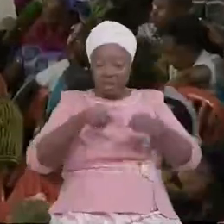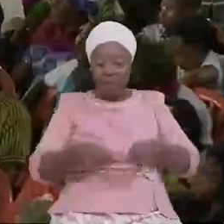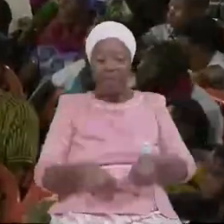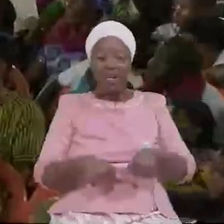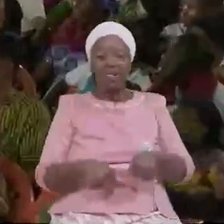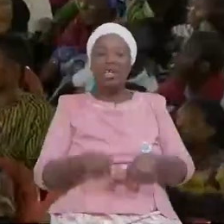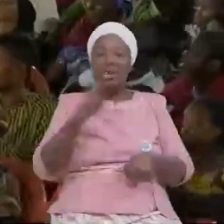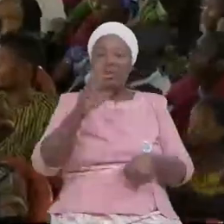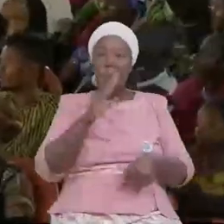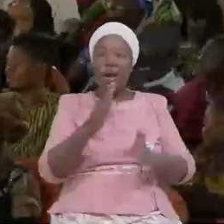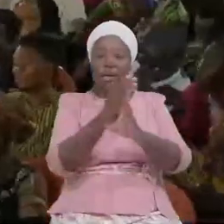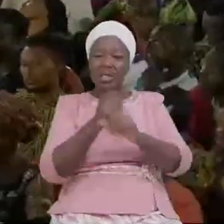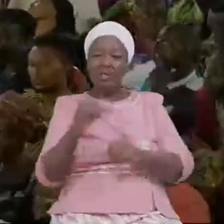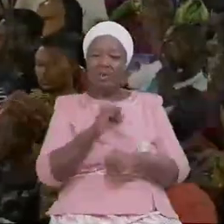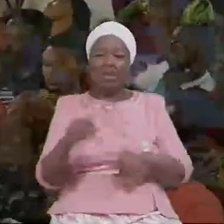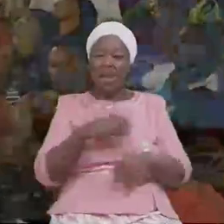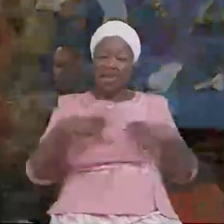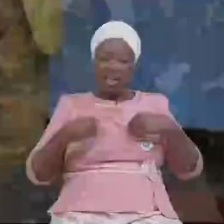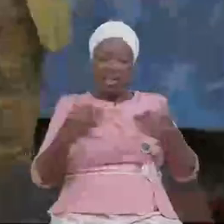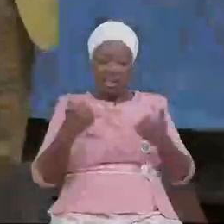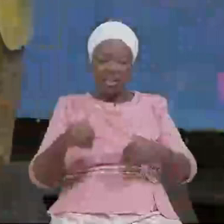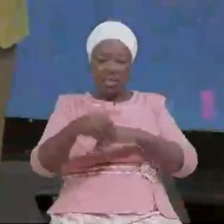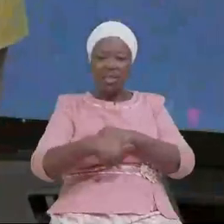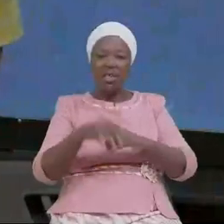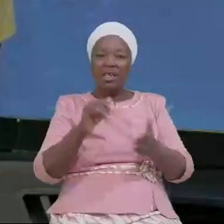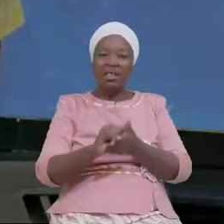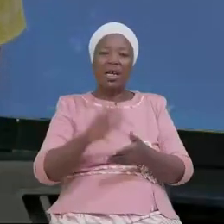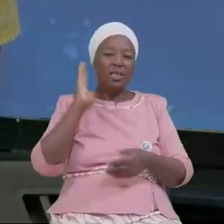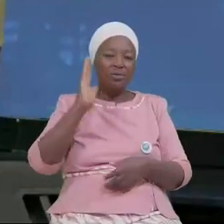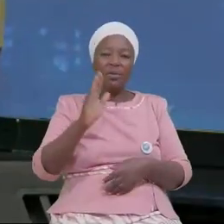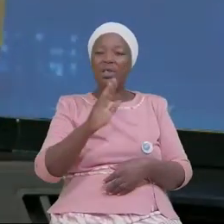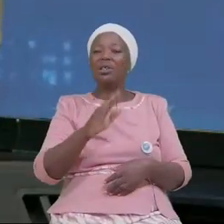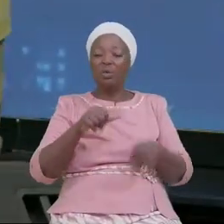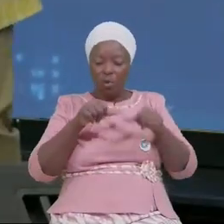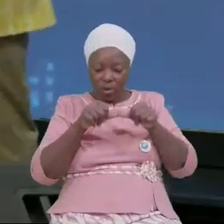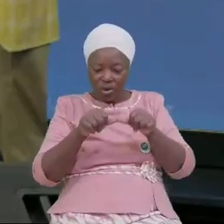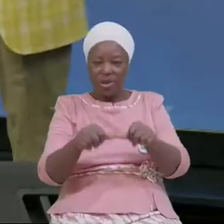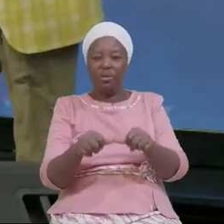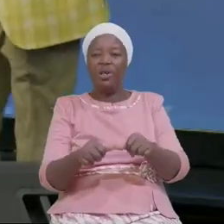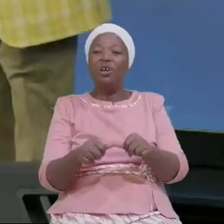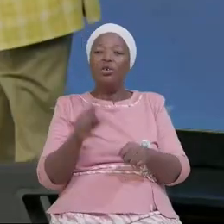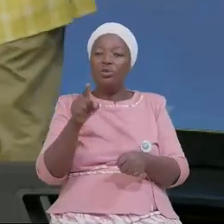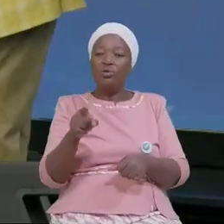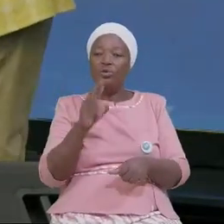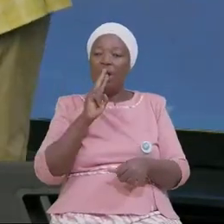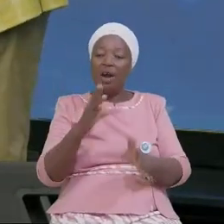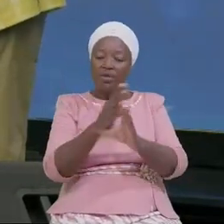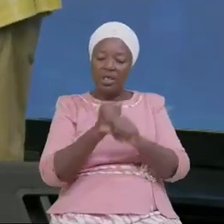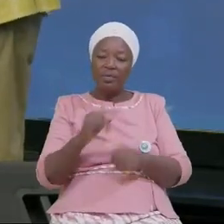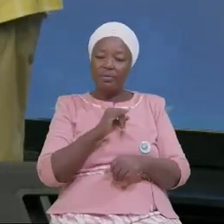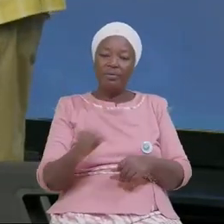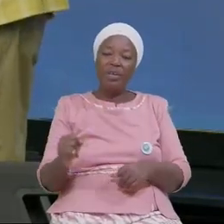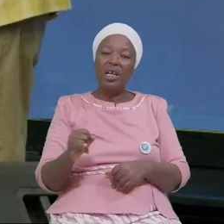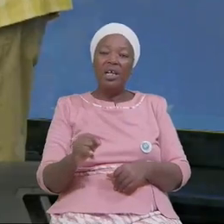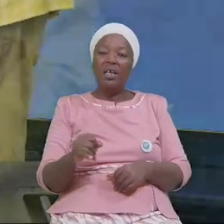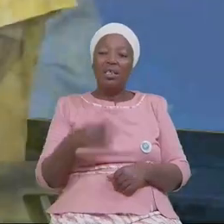permanente. Vous allez recevoir une guérison ce soir qui va pérenniser. Vous allez recevoir ce soir le